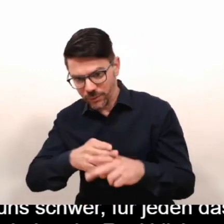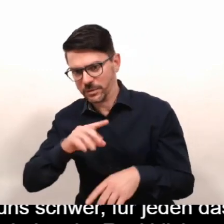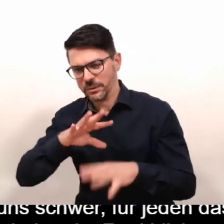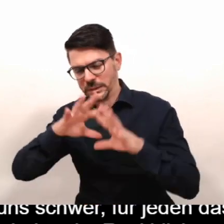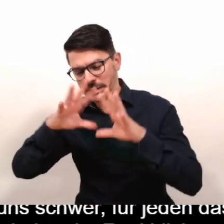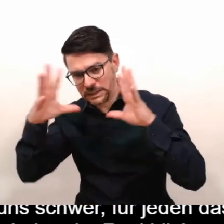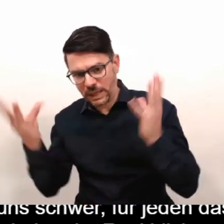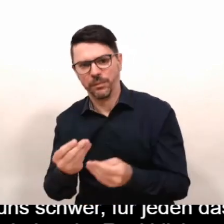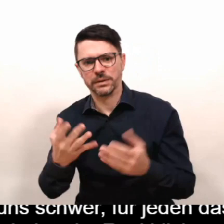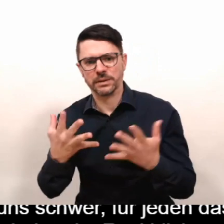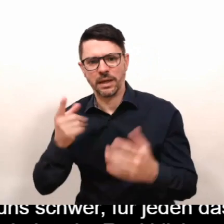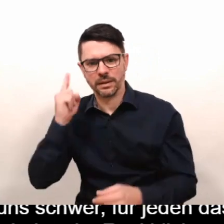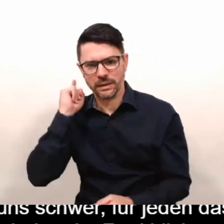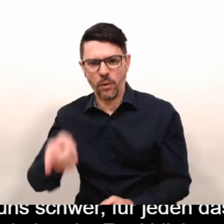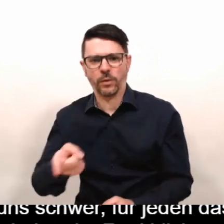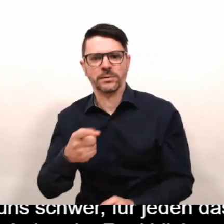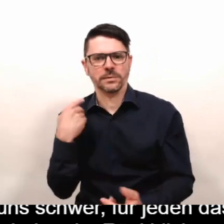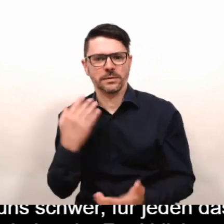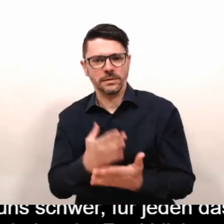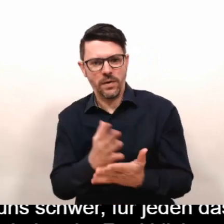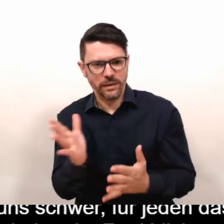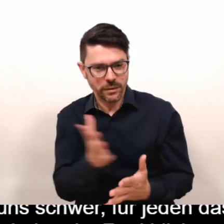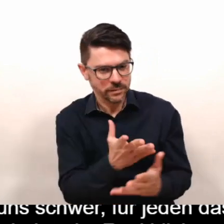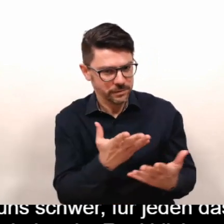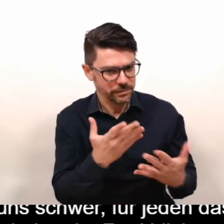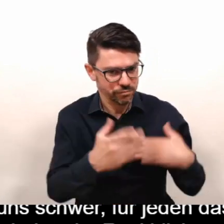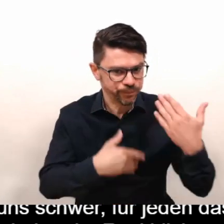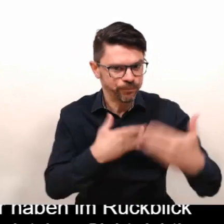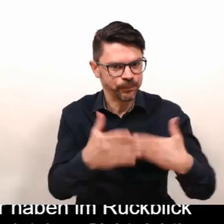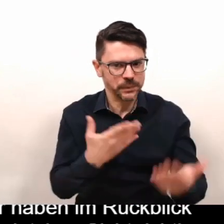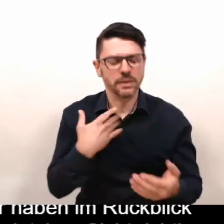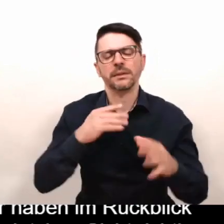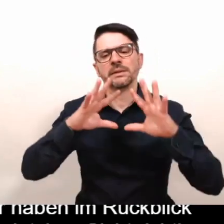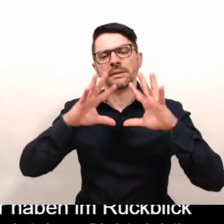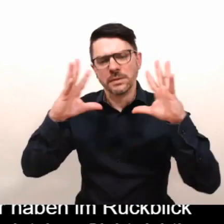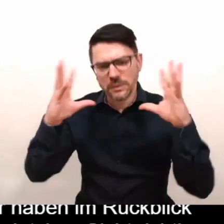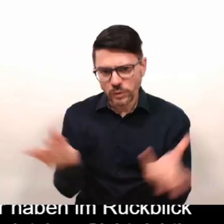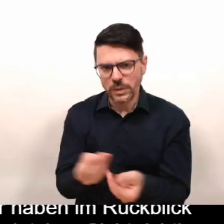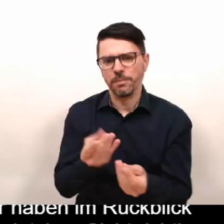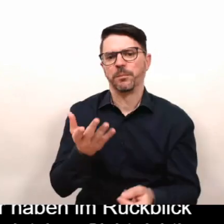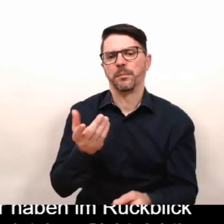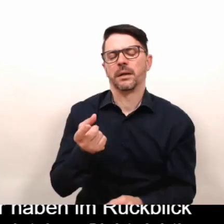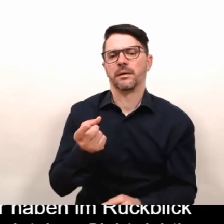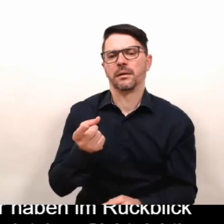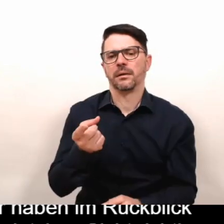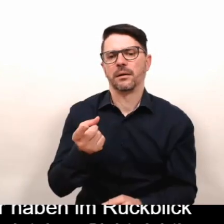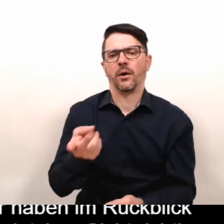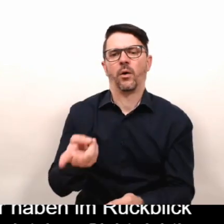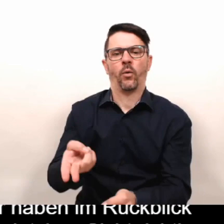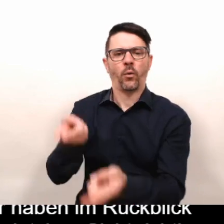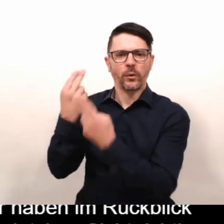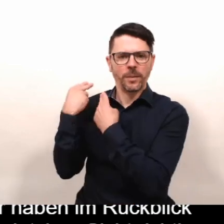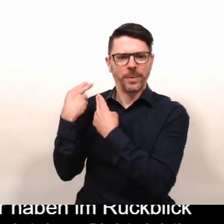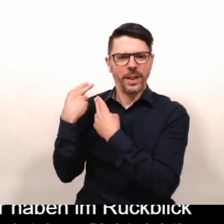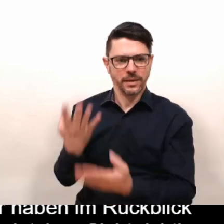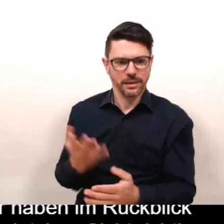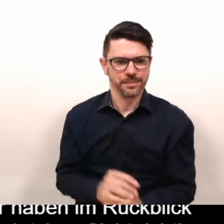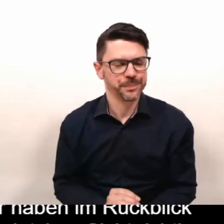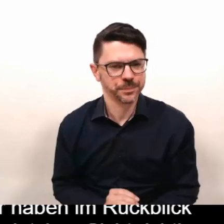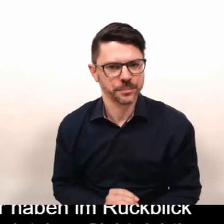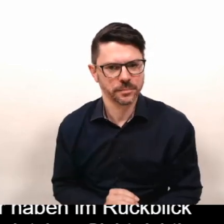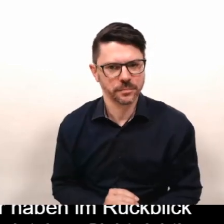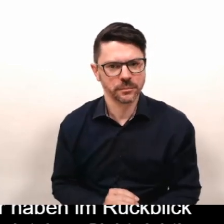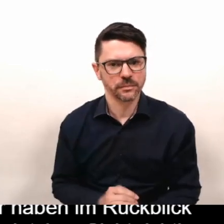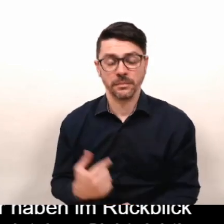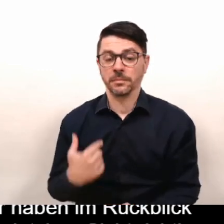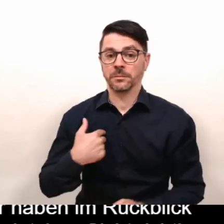Personen rekrutiert aus allen Zuständigkeitsbereichen. Glaube ich, ist es gut gelaufen. Die Endabrechnung